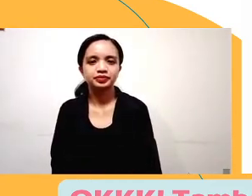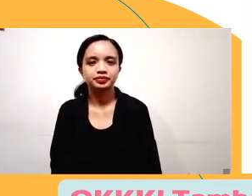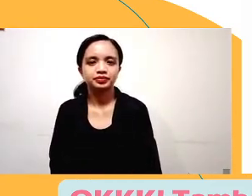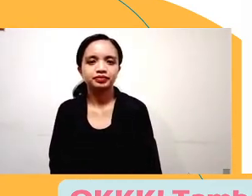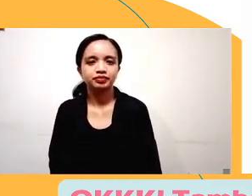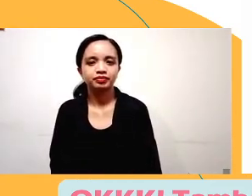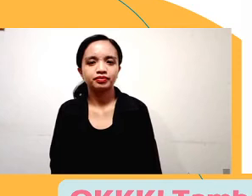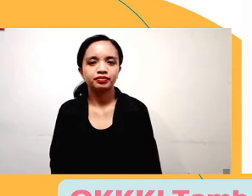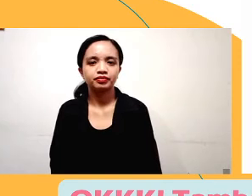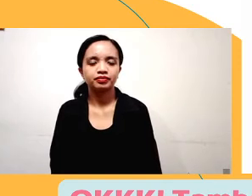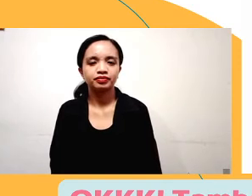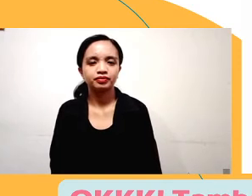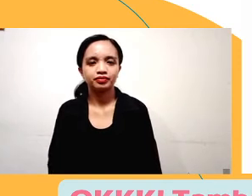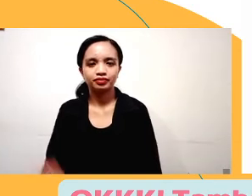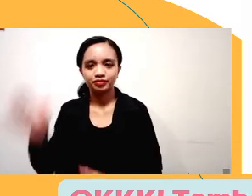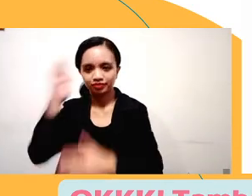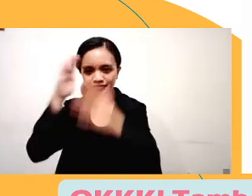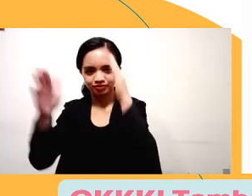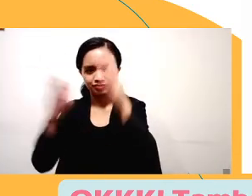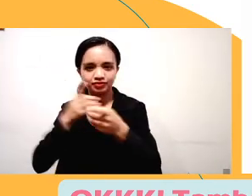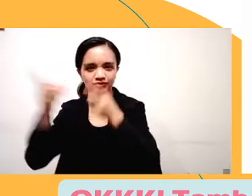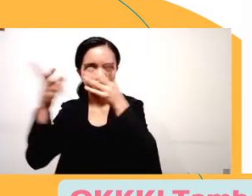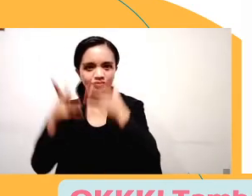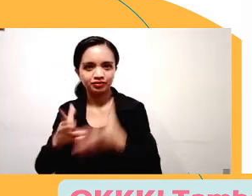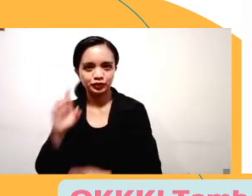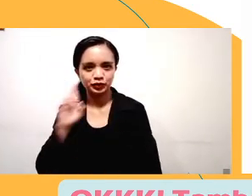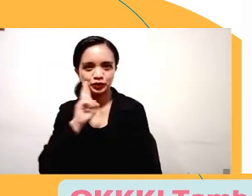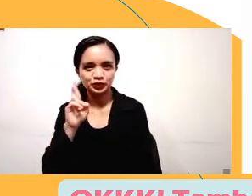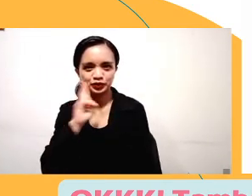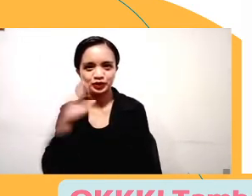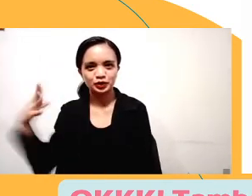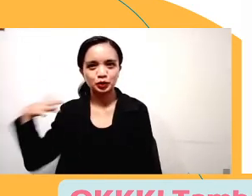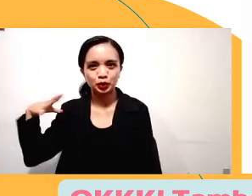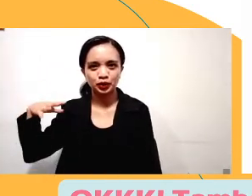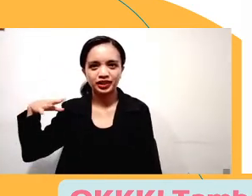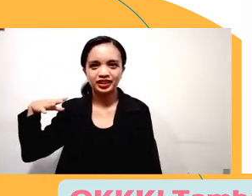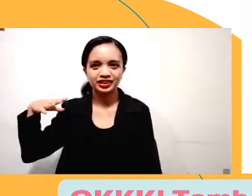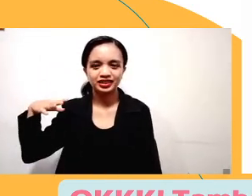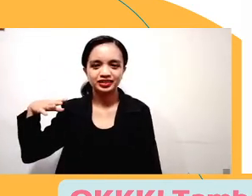Ayan, Director Ronnie, naka-mute po kayo.